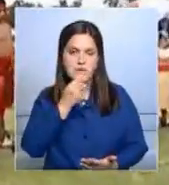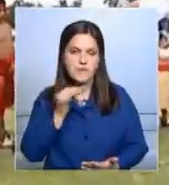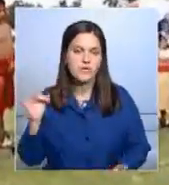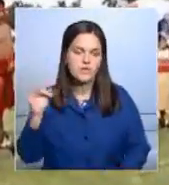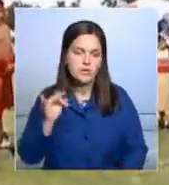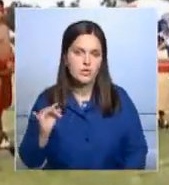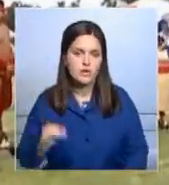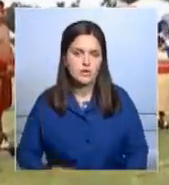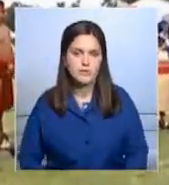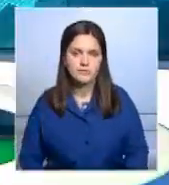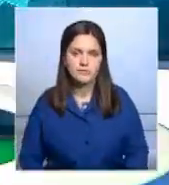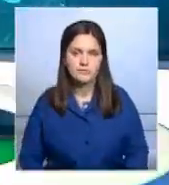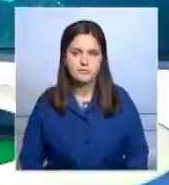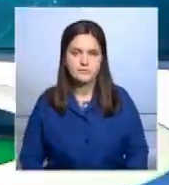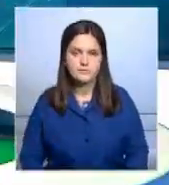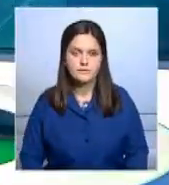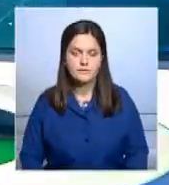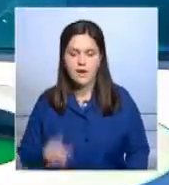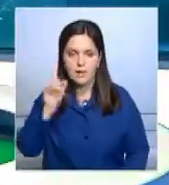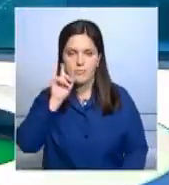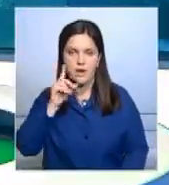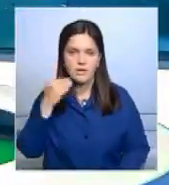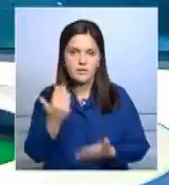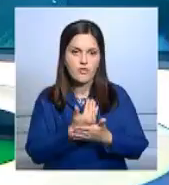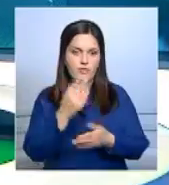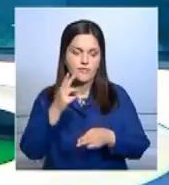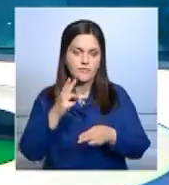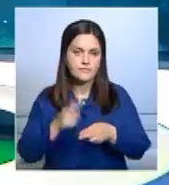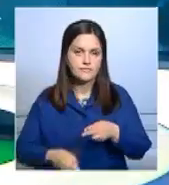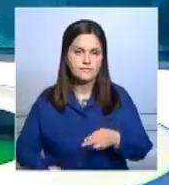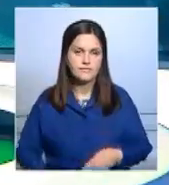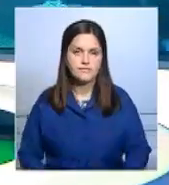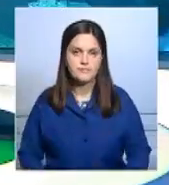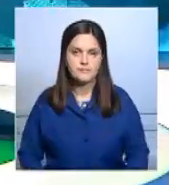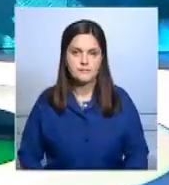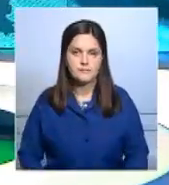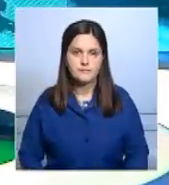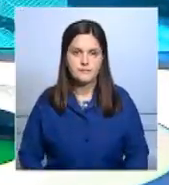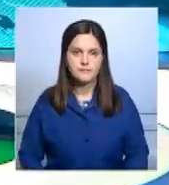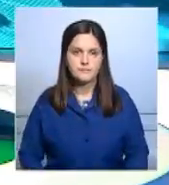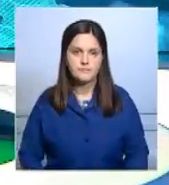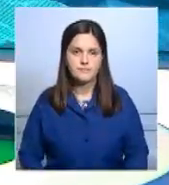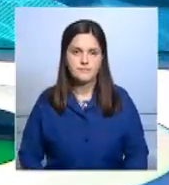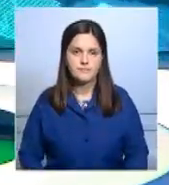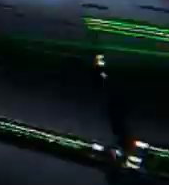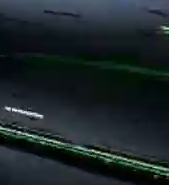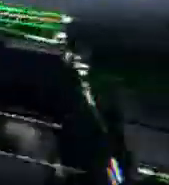своих предков. На этом пока все. Благодарю за внимание и до встречи.